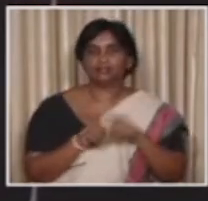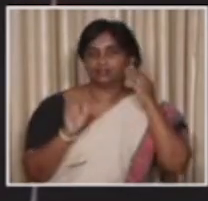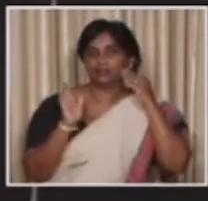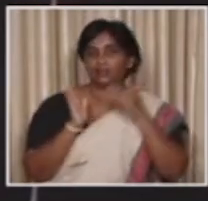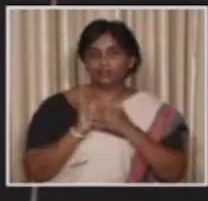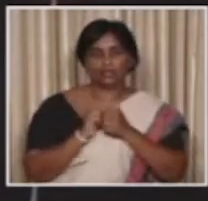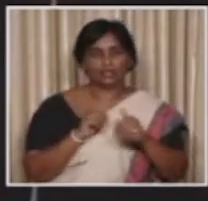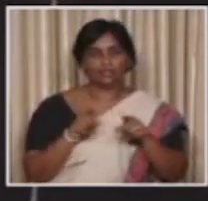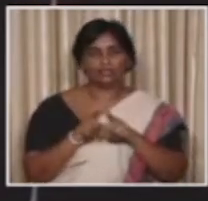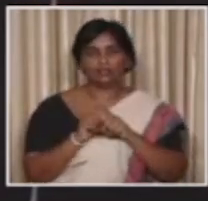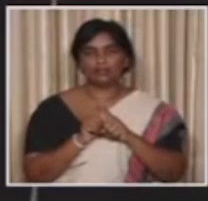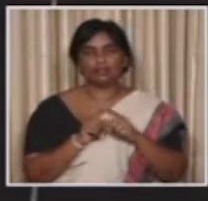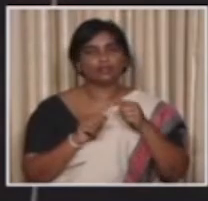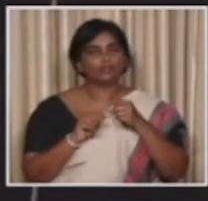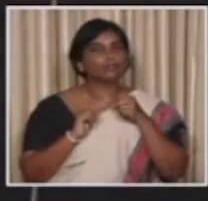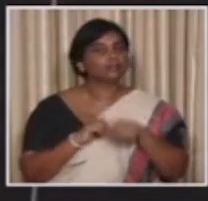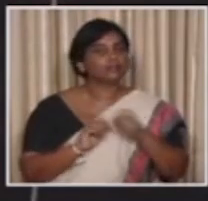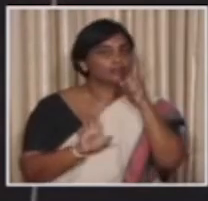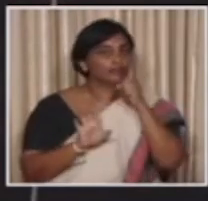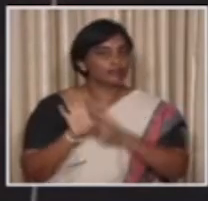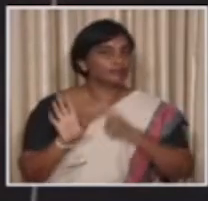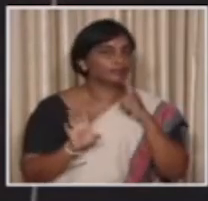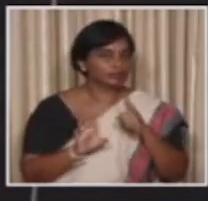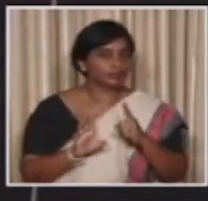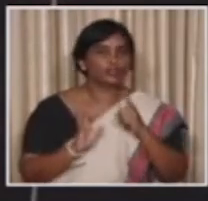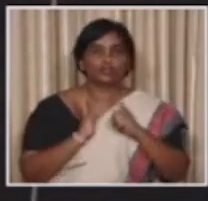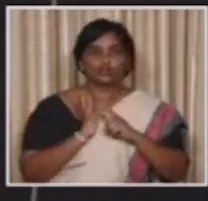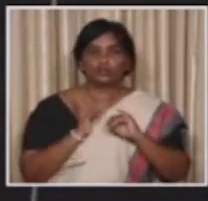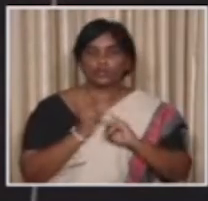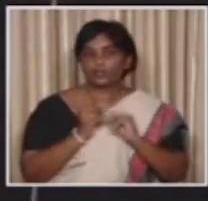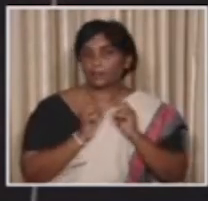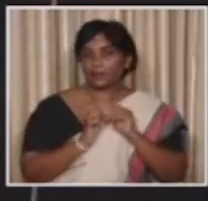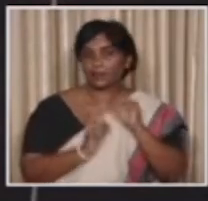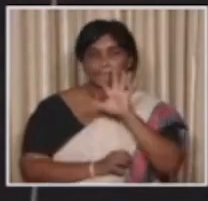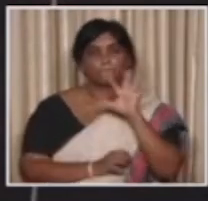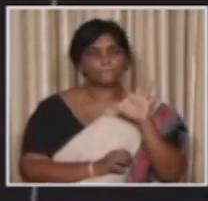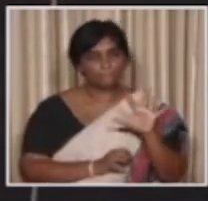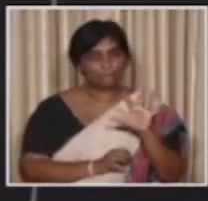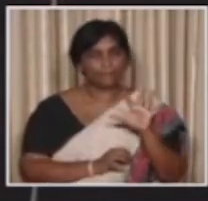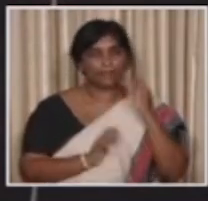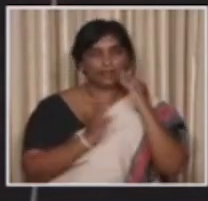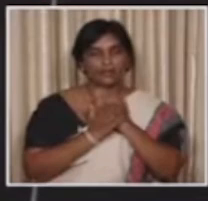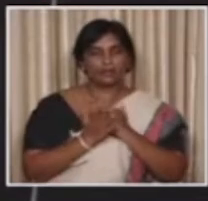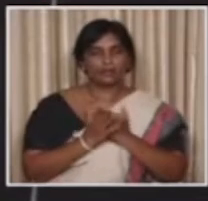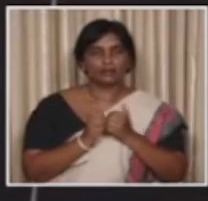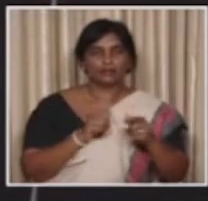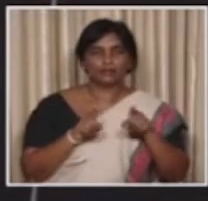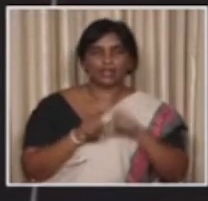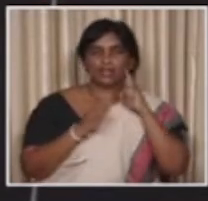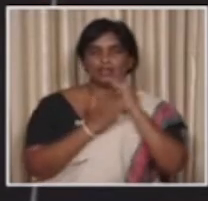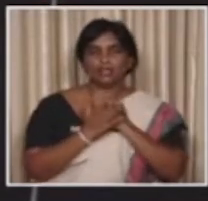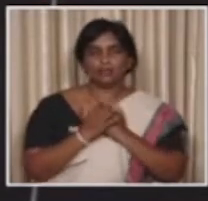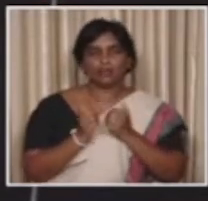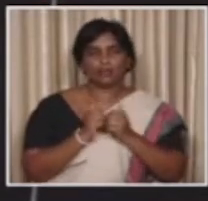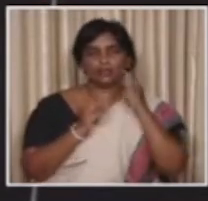හොඳයි. මොකද මේ වගේ දැන් බල එක අවුරුද්දකට US බිලියන 55ක් ඇමරිකාවේ ඒ රටේ විගණන